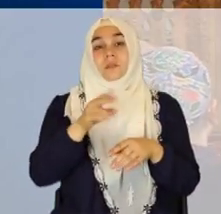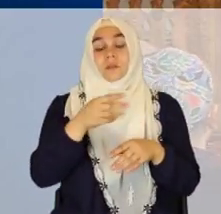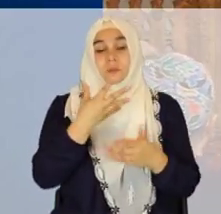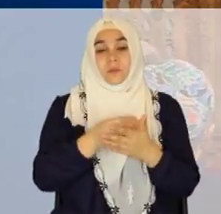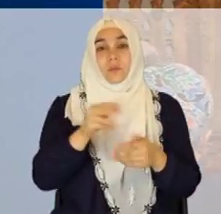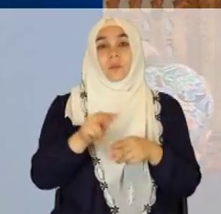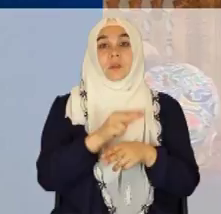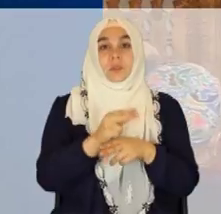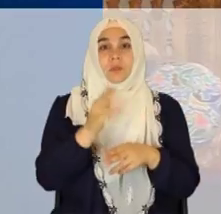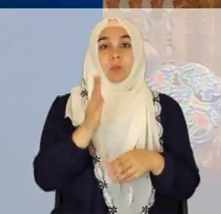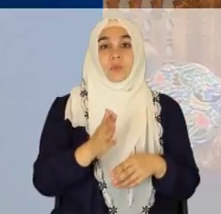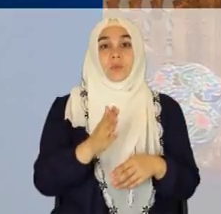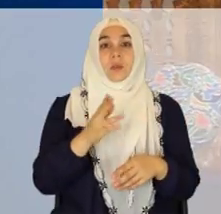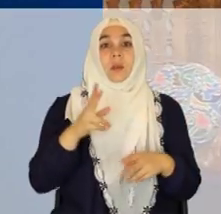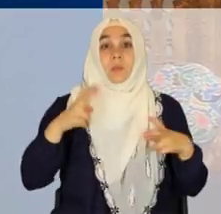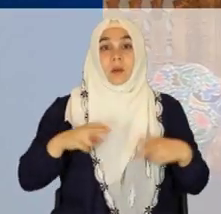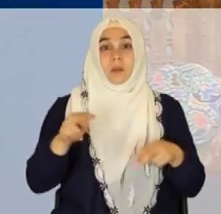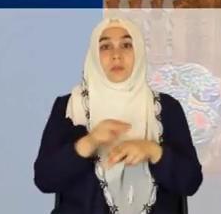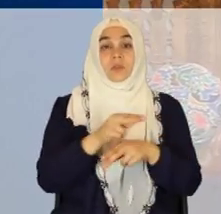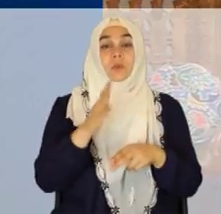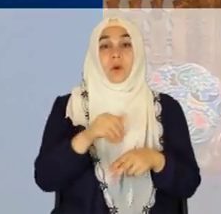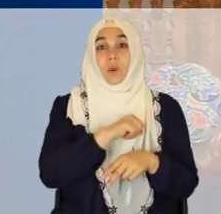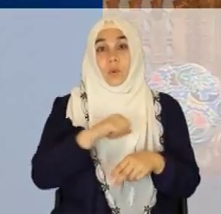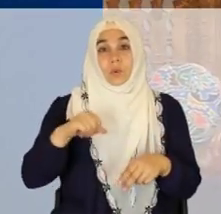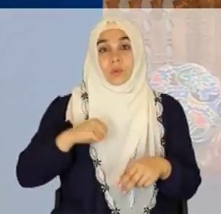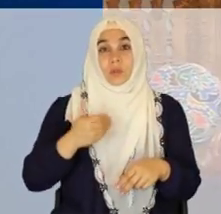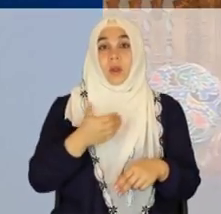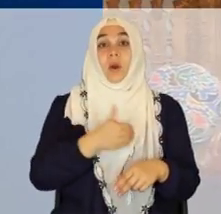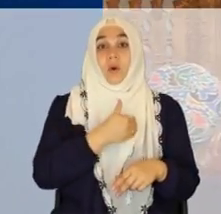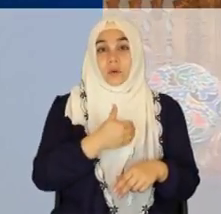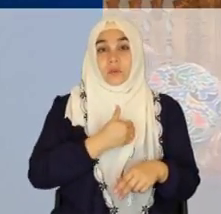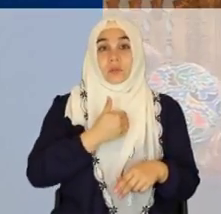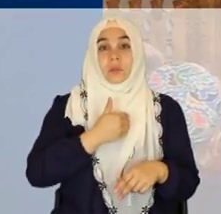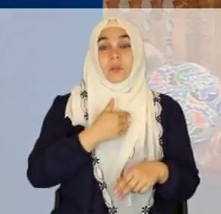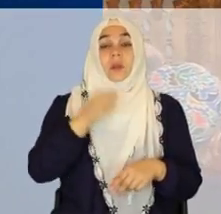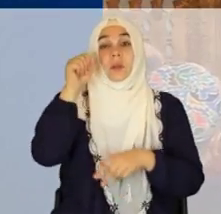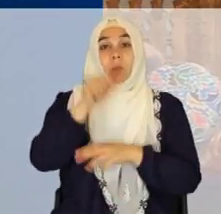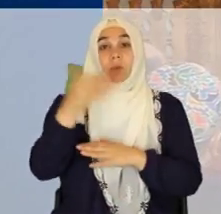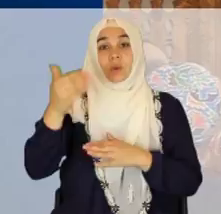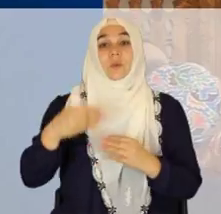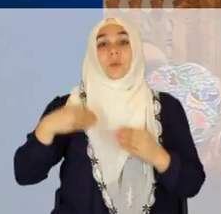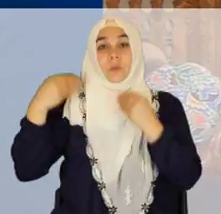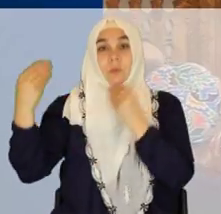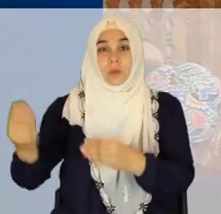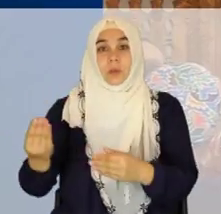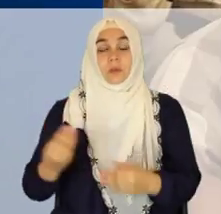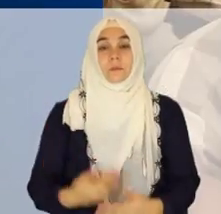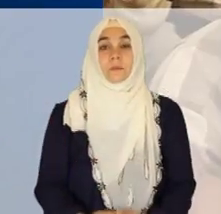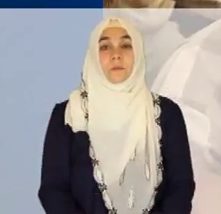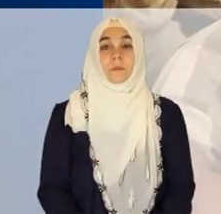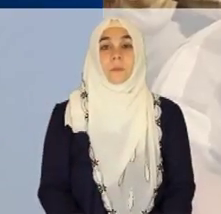davolanadi. Beryapti-da, o'zini ixtiyori bilan ibodat deb niyat qilib olib borib beryapti.